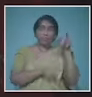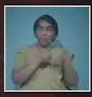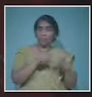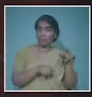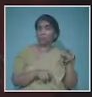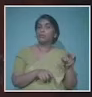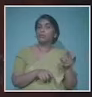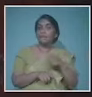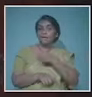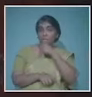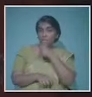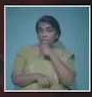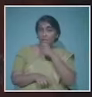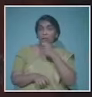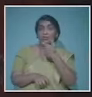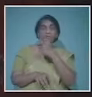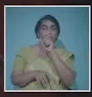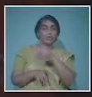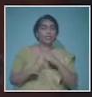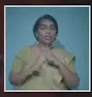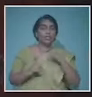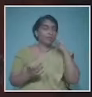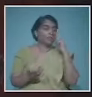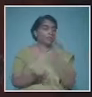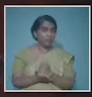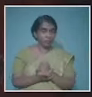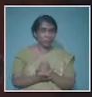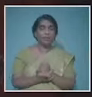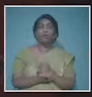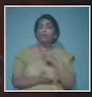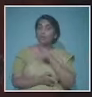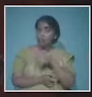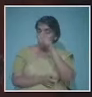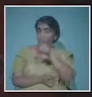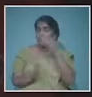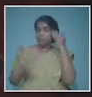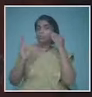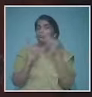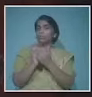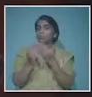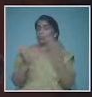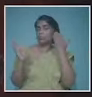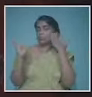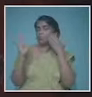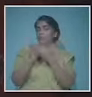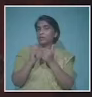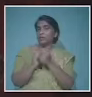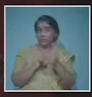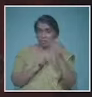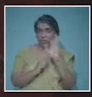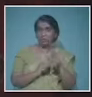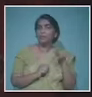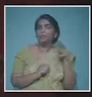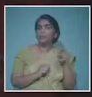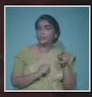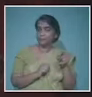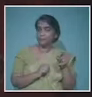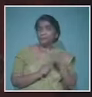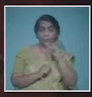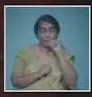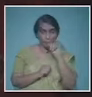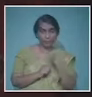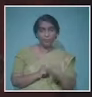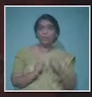ඉන්නවා වැඩි හිටි කොටසක් ඉන්නවා ජීවත් වෙන්න විදිහක් නැති ඒ අය සම්බන්ධයෙන් ඔබතුමාගේ අවධානය යොමු කරන්න මේ සැබෑ